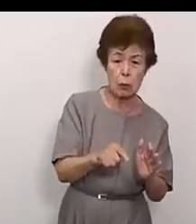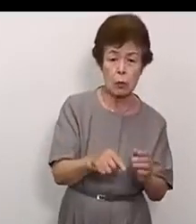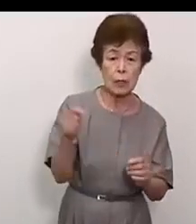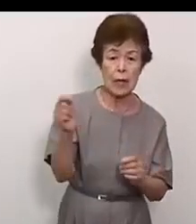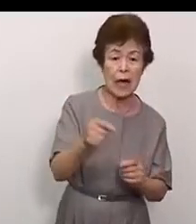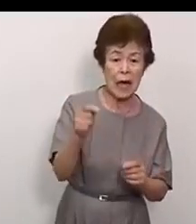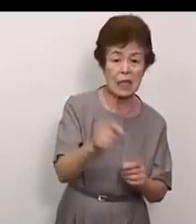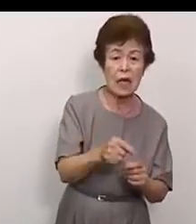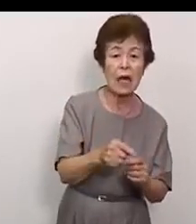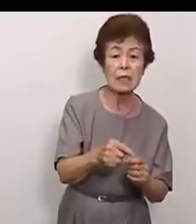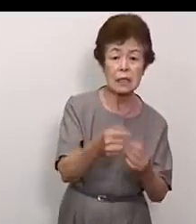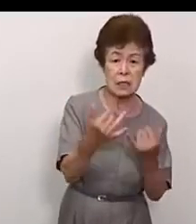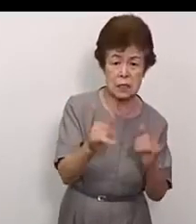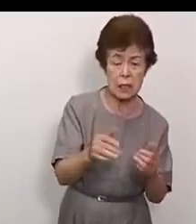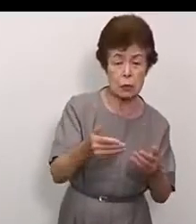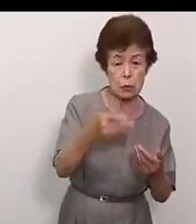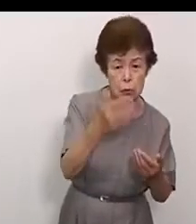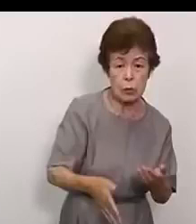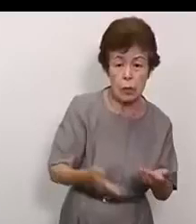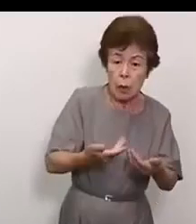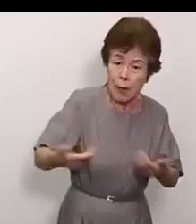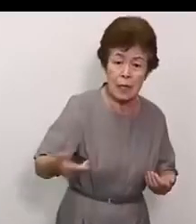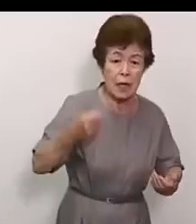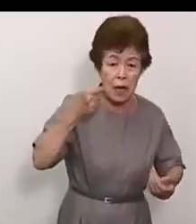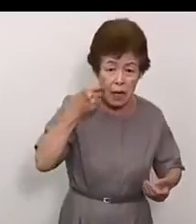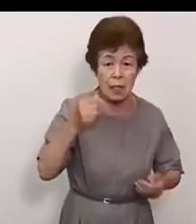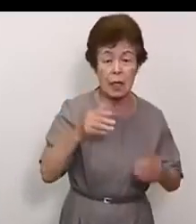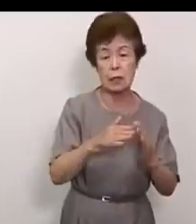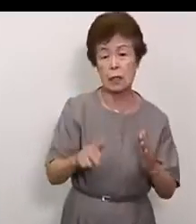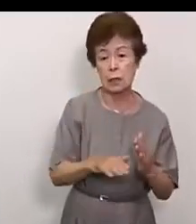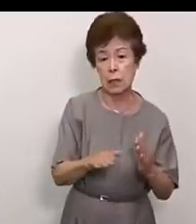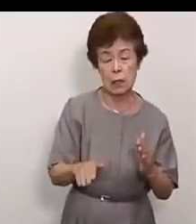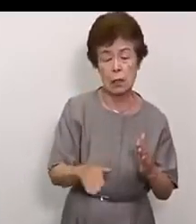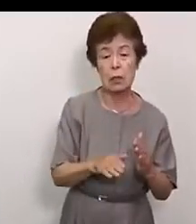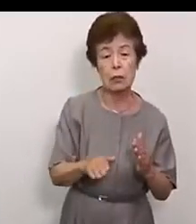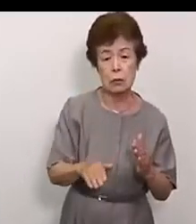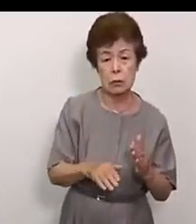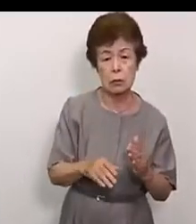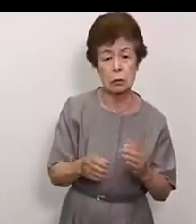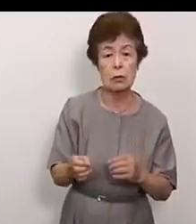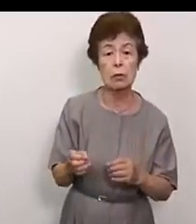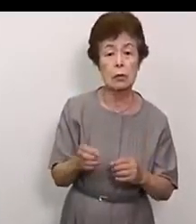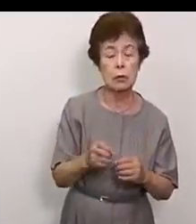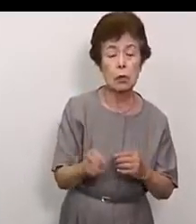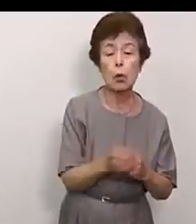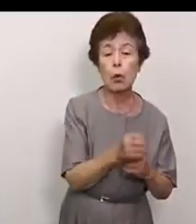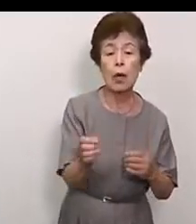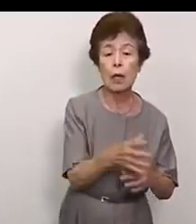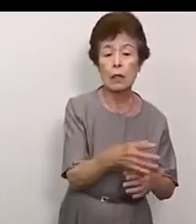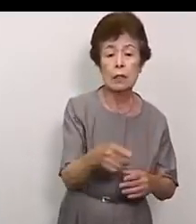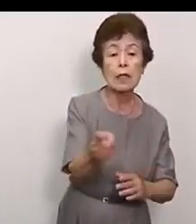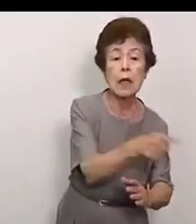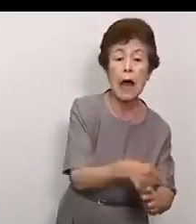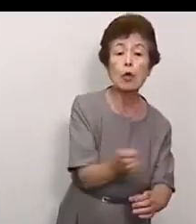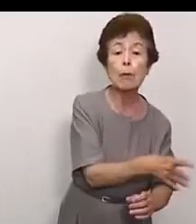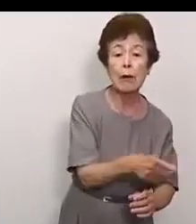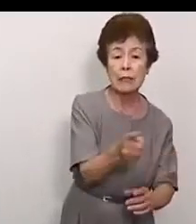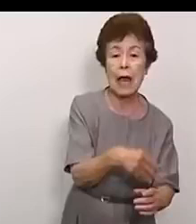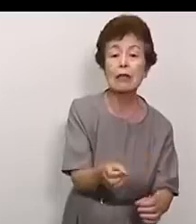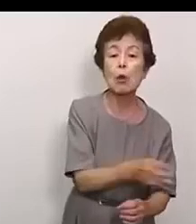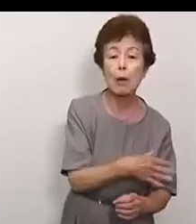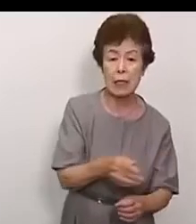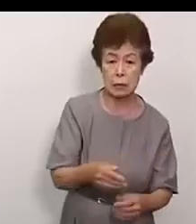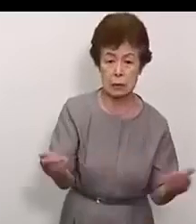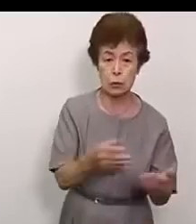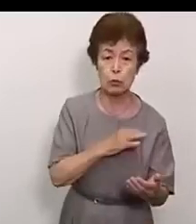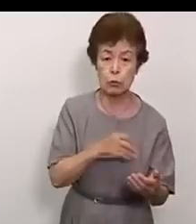られないような家庭の人たちっていうのはほっぽっとかれちゃうんですよ。後回しにされているんです。どうしても人手が足りない